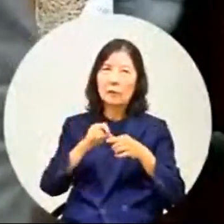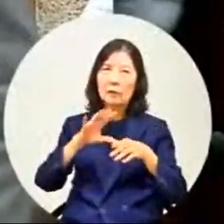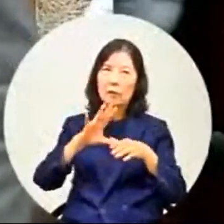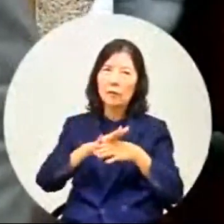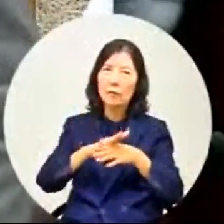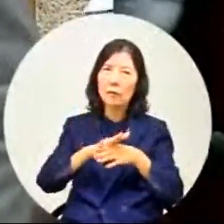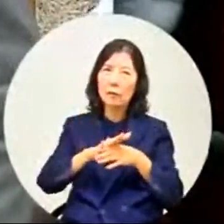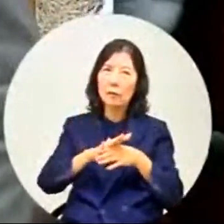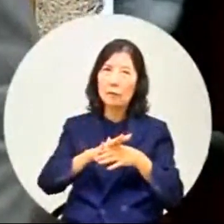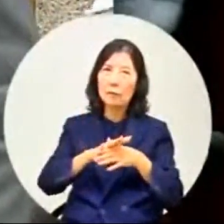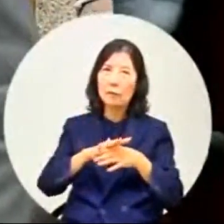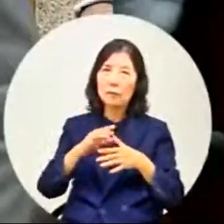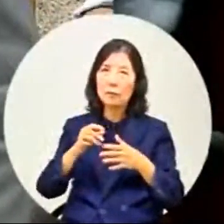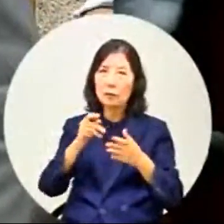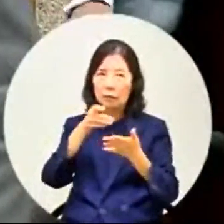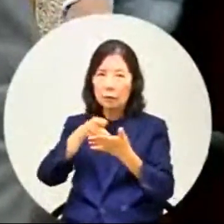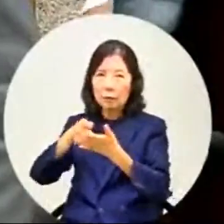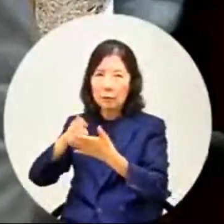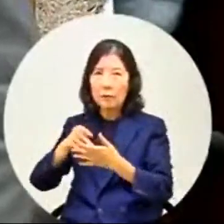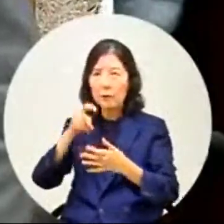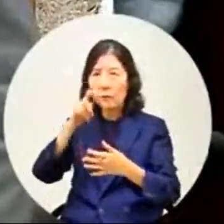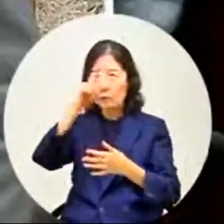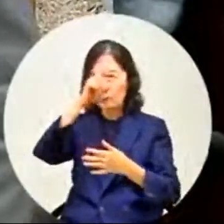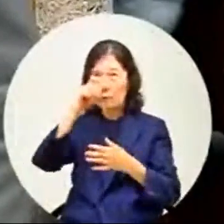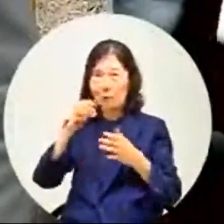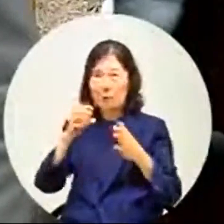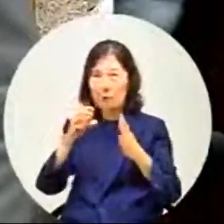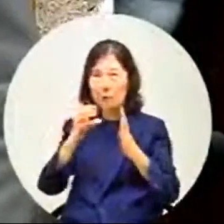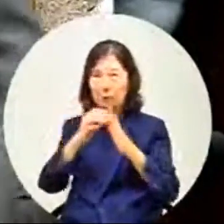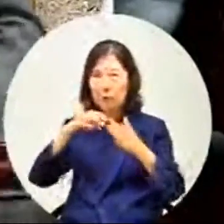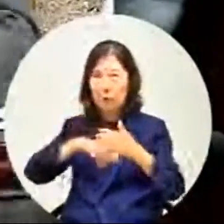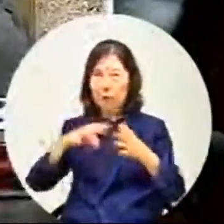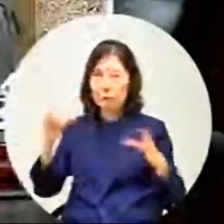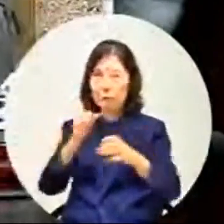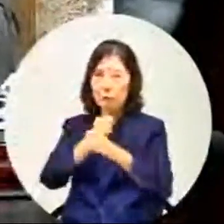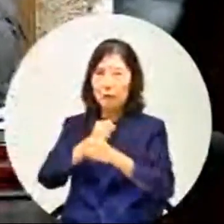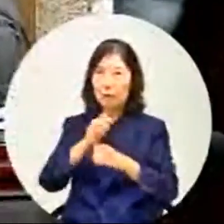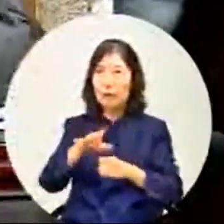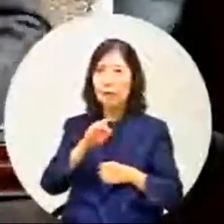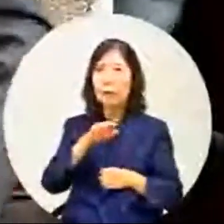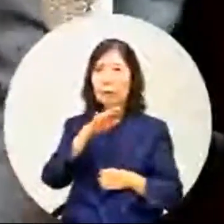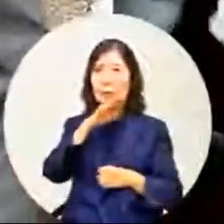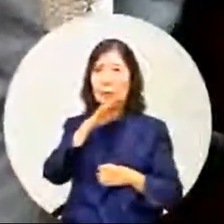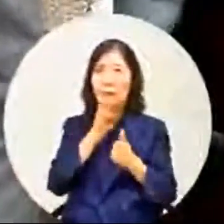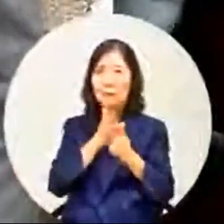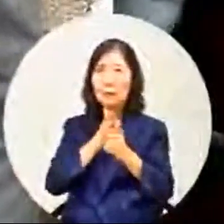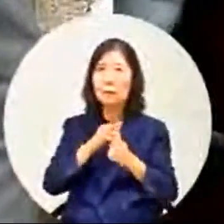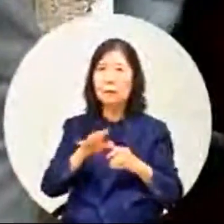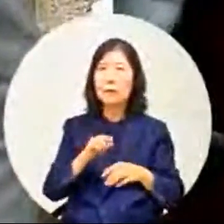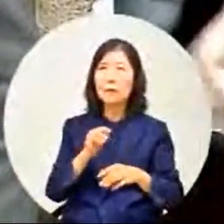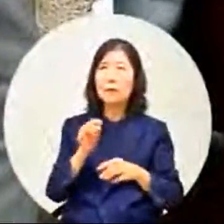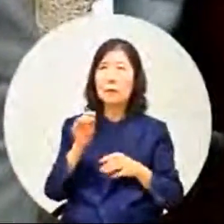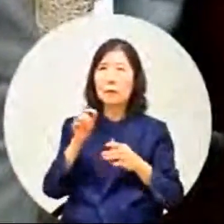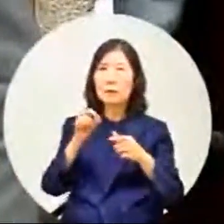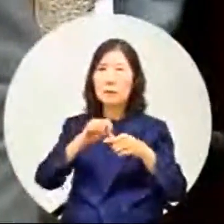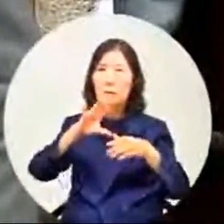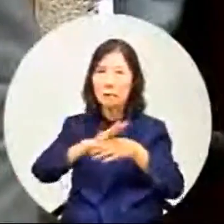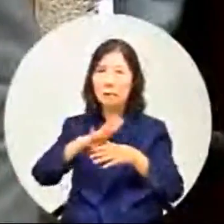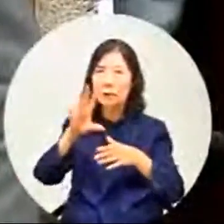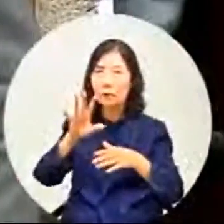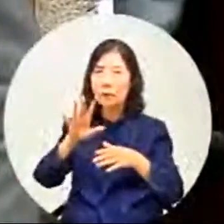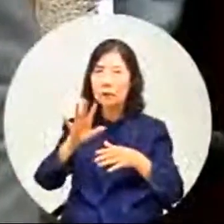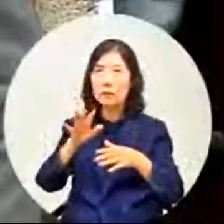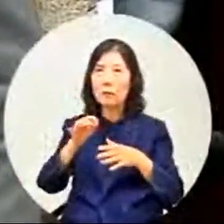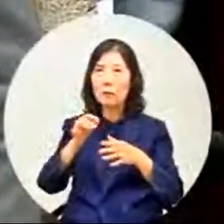们也要求局里面同仁好，那来进行相关调查。 好，局长稍等一下，请问一下，你承不承认公文里面有会